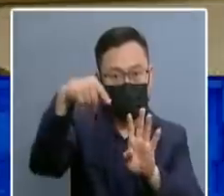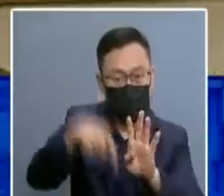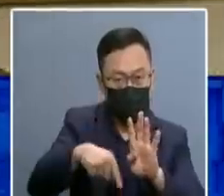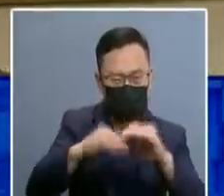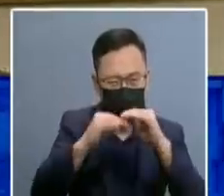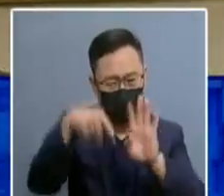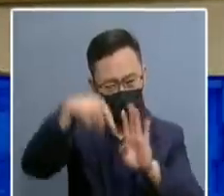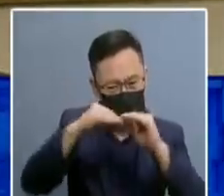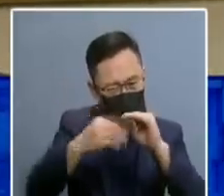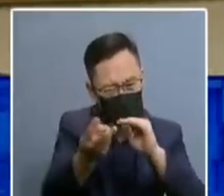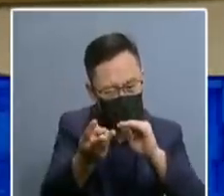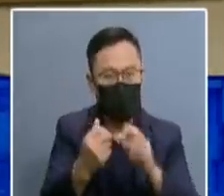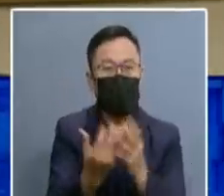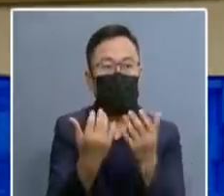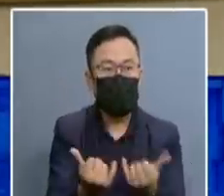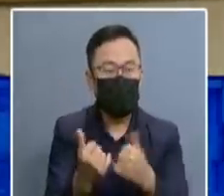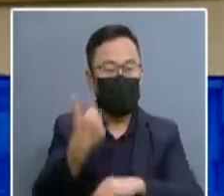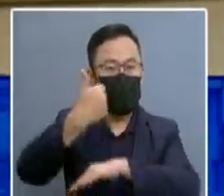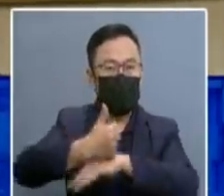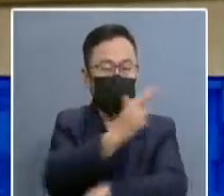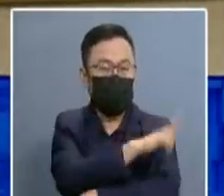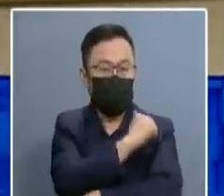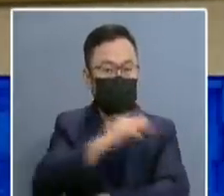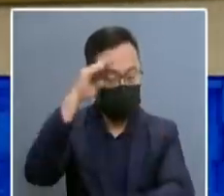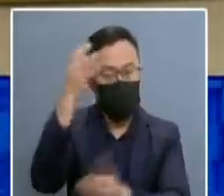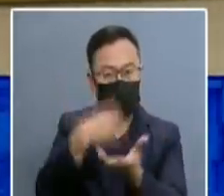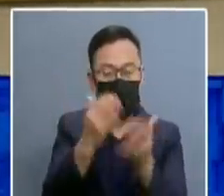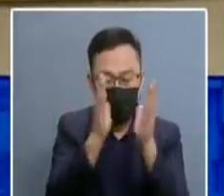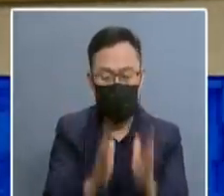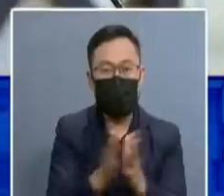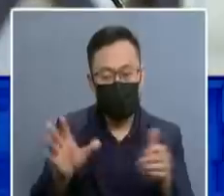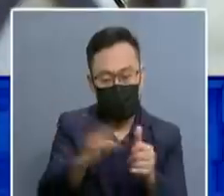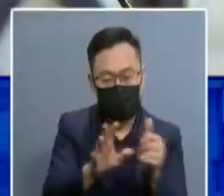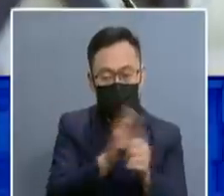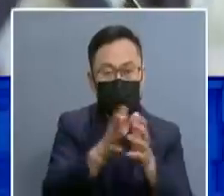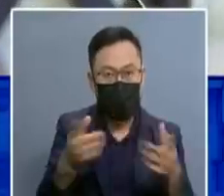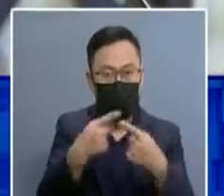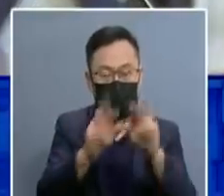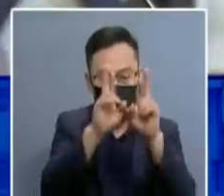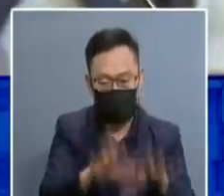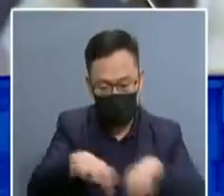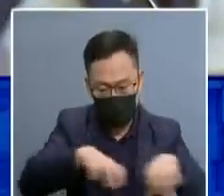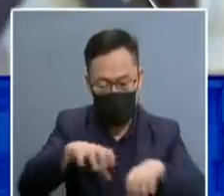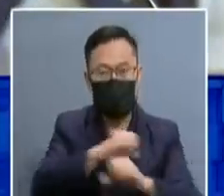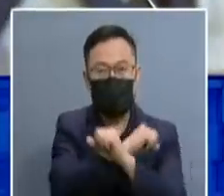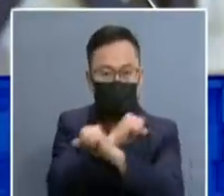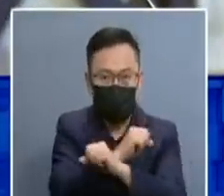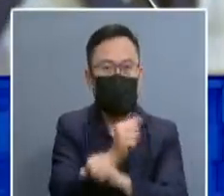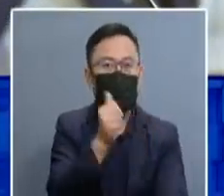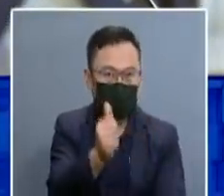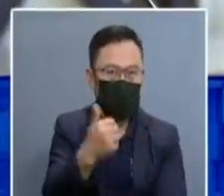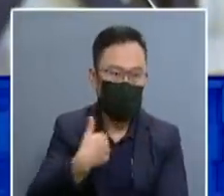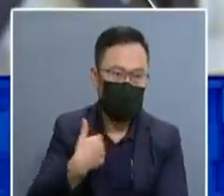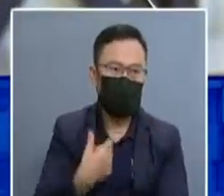ยู่ในการควบคุมและดูแลทางการแพทย์อย่างเป็นระบบแม้จะมีจำนวนผู้ติดเชื้อจำนวนมากแต่ว่ามีระบบจัดการครับโดยรองแม่ทัพภาคที่